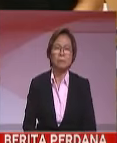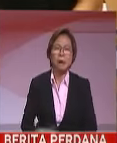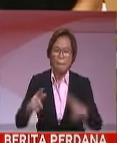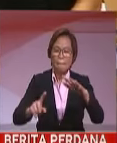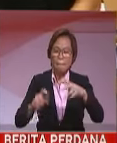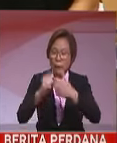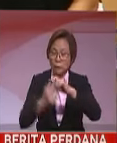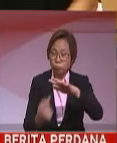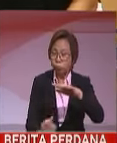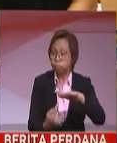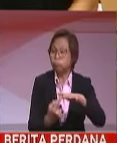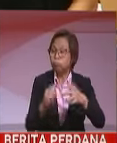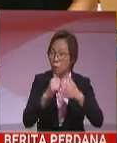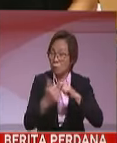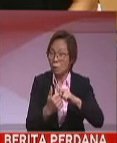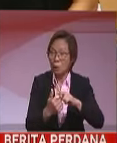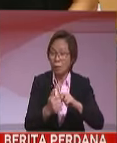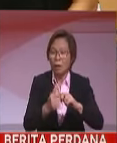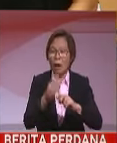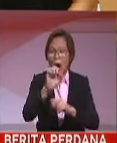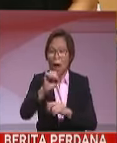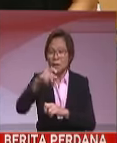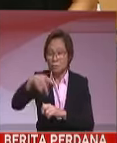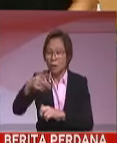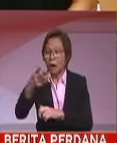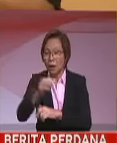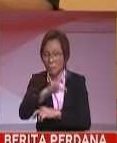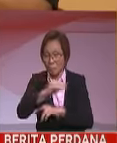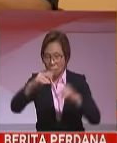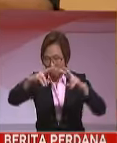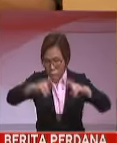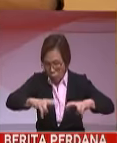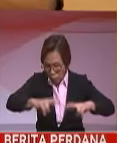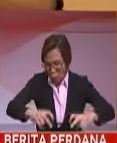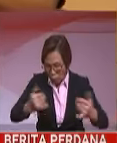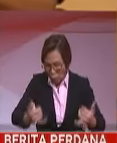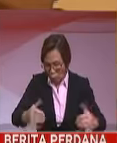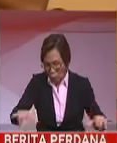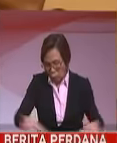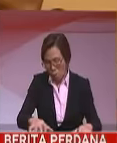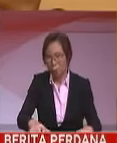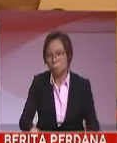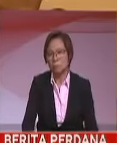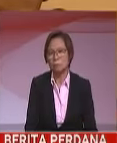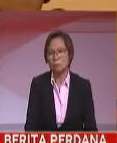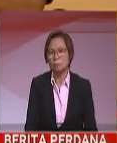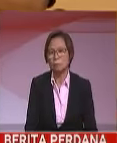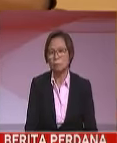Isu tersebut turut mendapat perhatian SPRM dan siasatan sedang dijalankan.